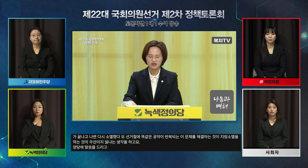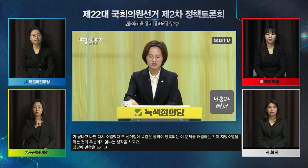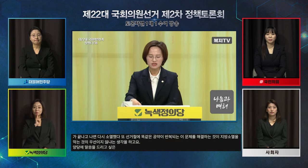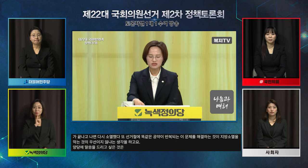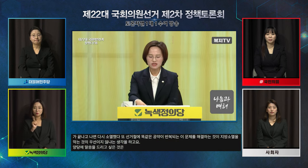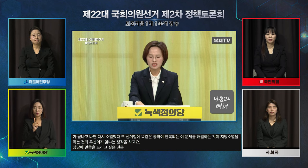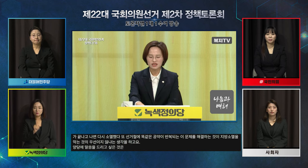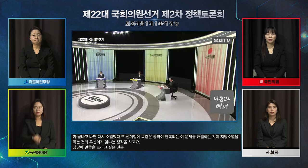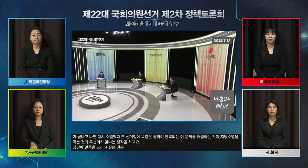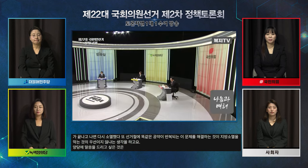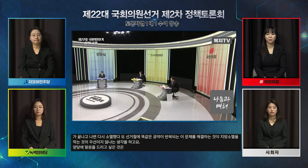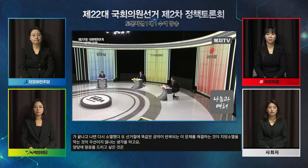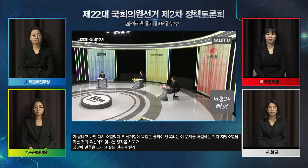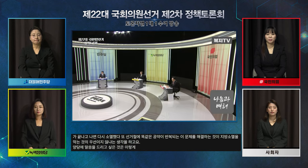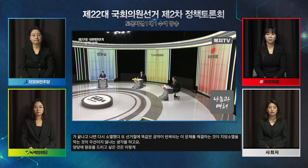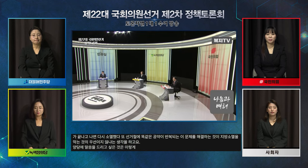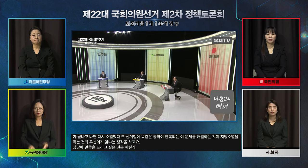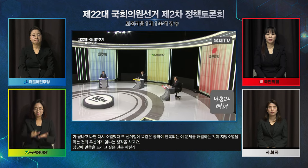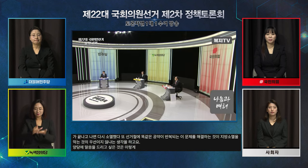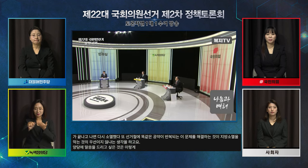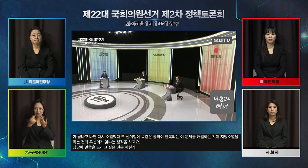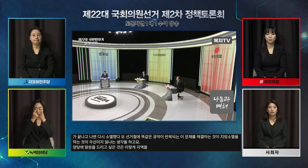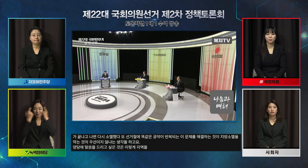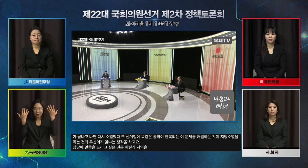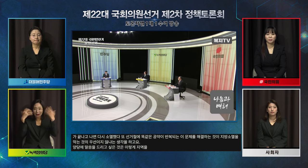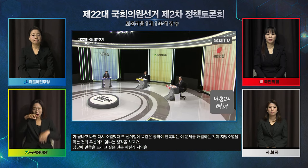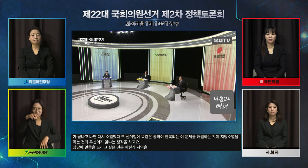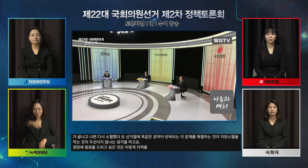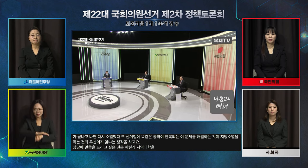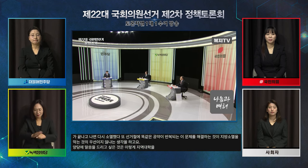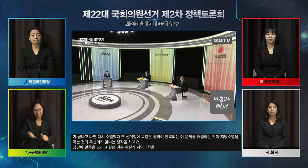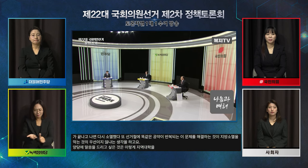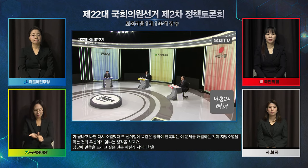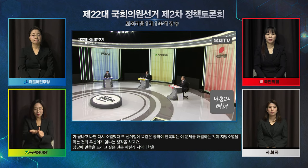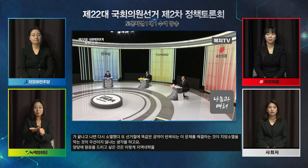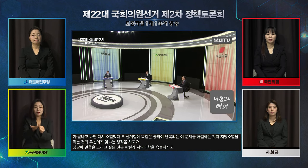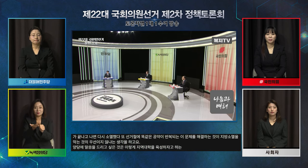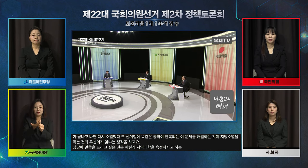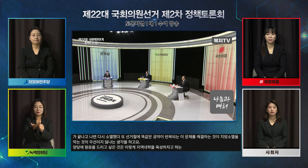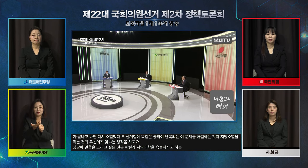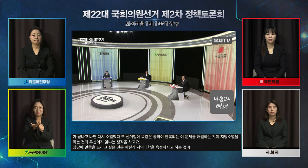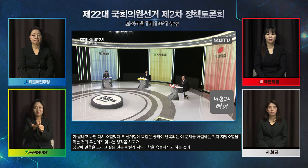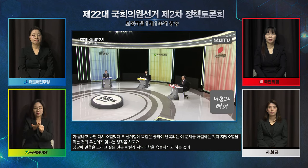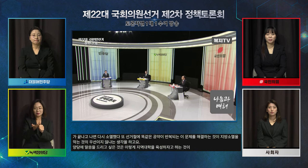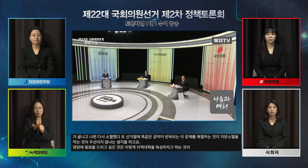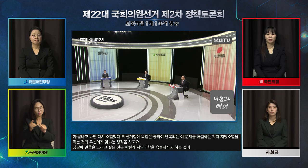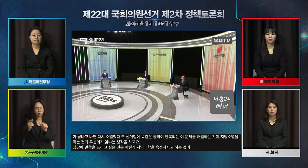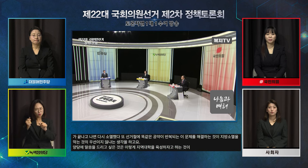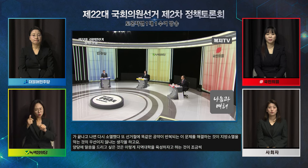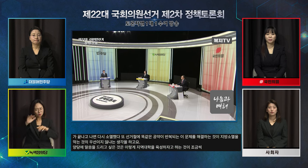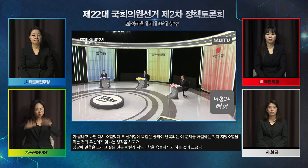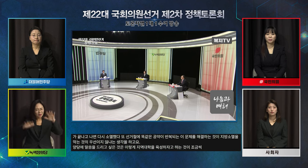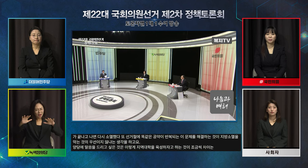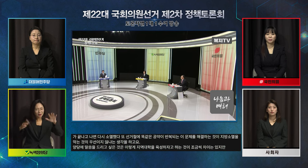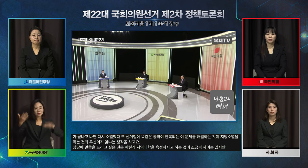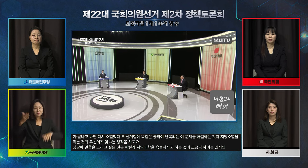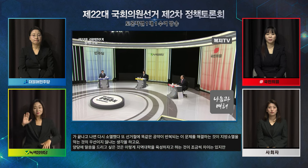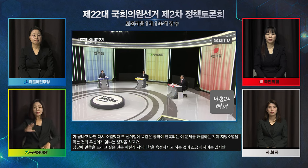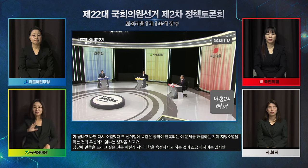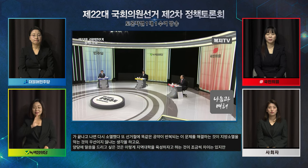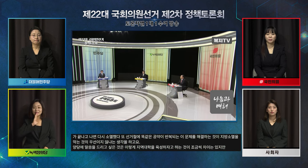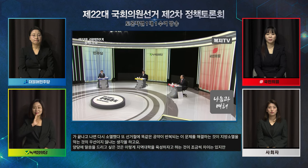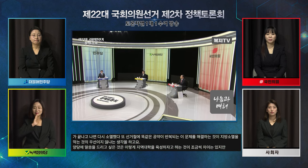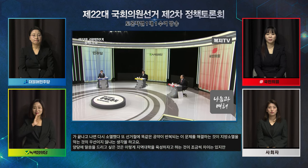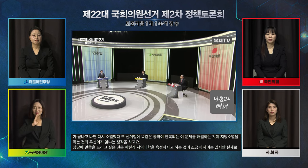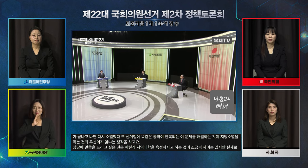이렇게 지역대학을 육성하자고 하는 것이 조금씩 차이는 있지만 실제로